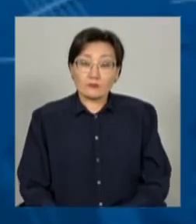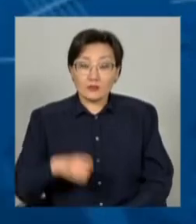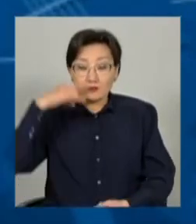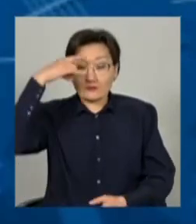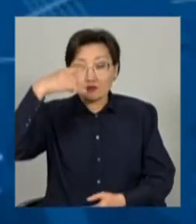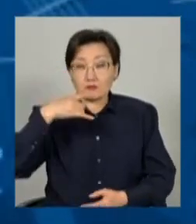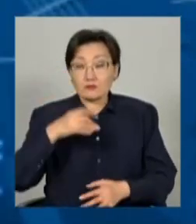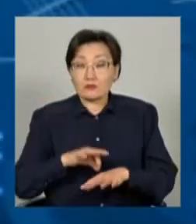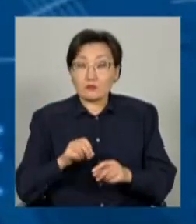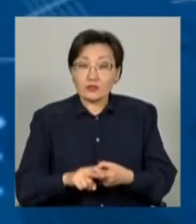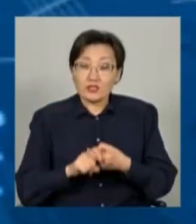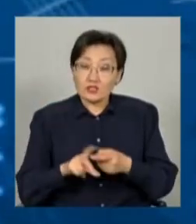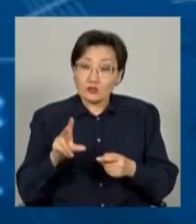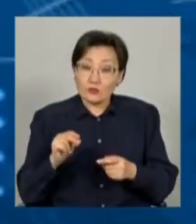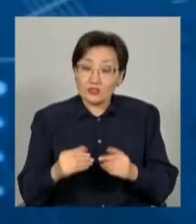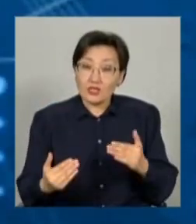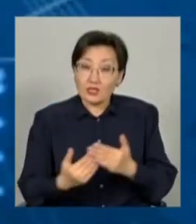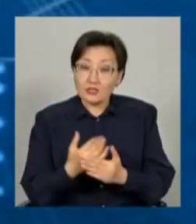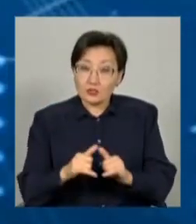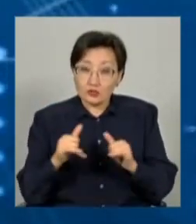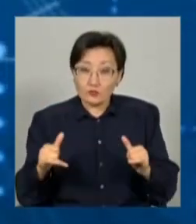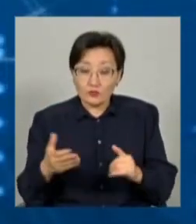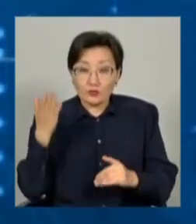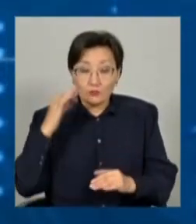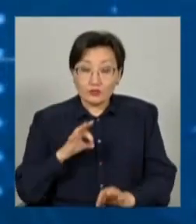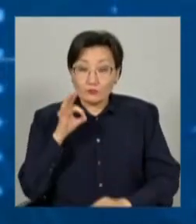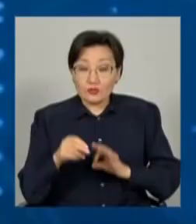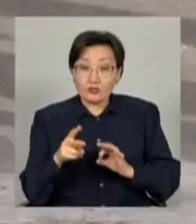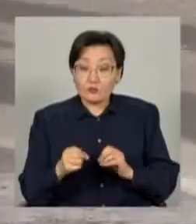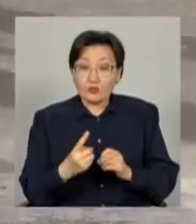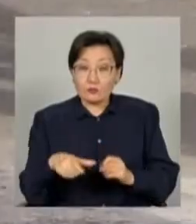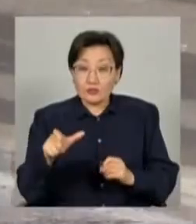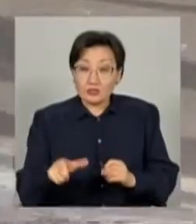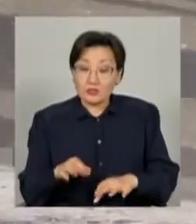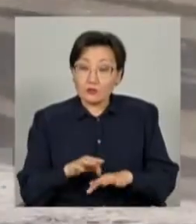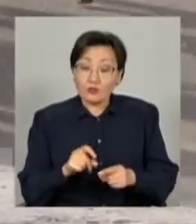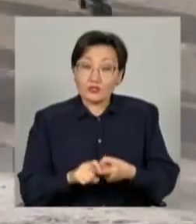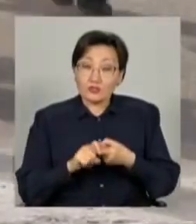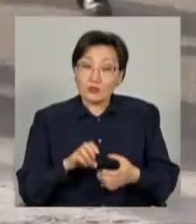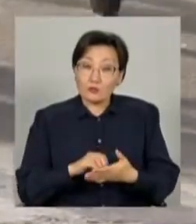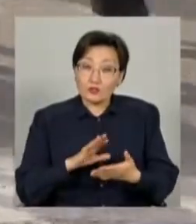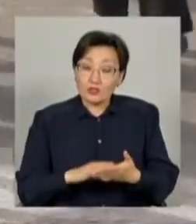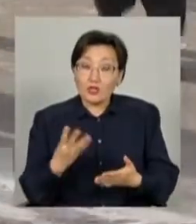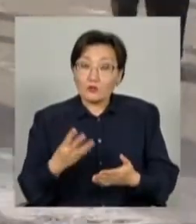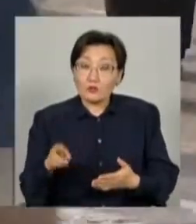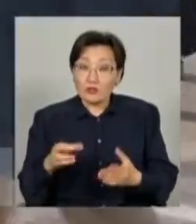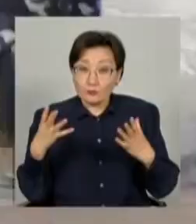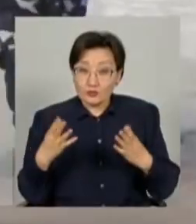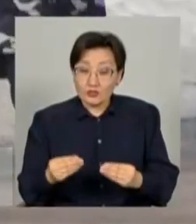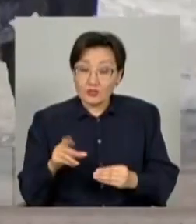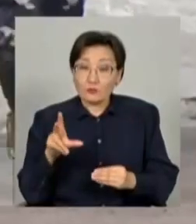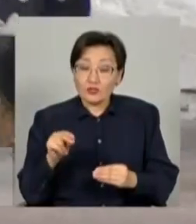Қазақстанда коронавирус жұқтырғандар саны қайта артты. Өткен тәулікте 211 адамнан ауру анықталыпты. Бұл 4-ші қаңтар